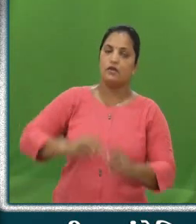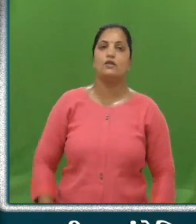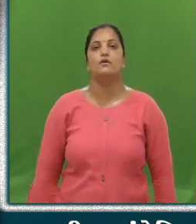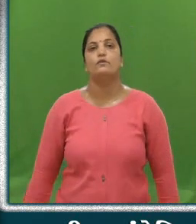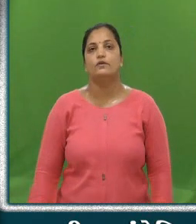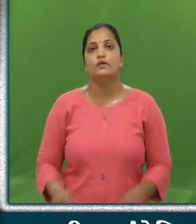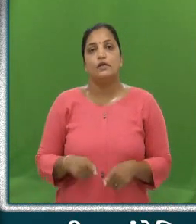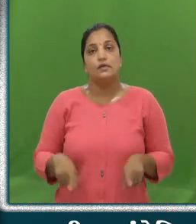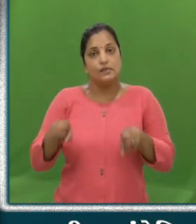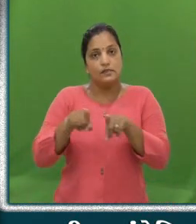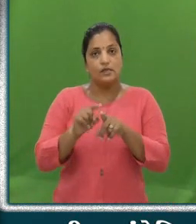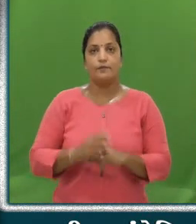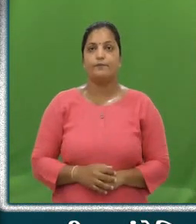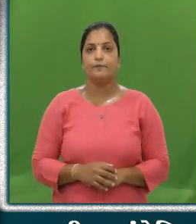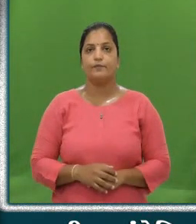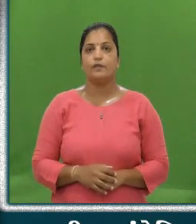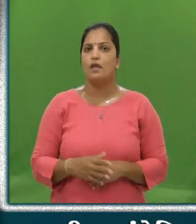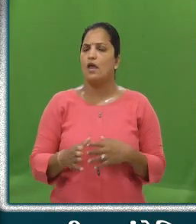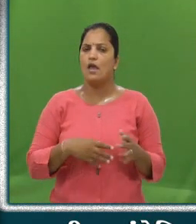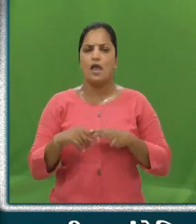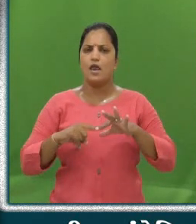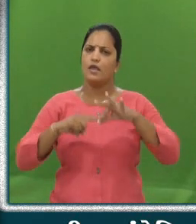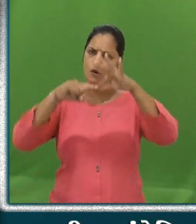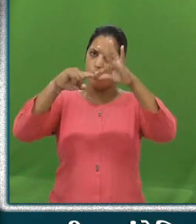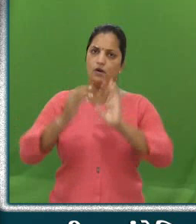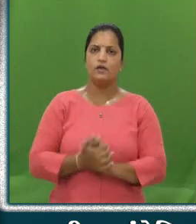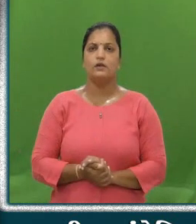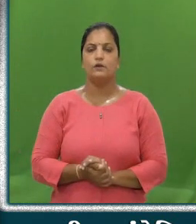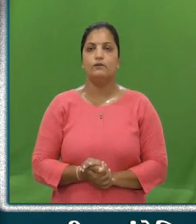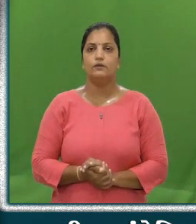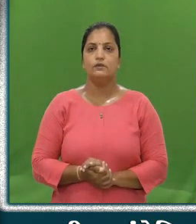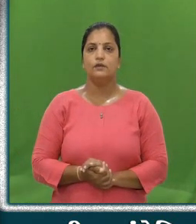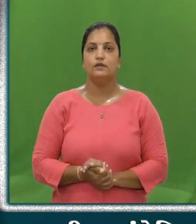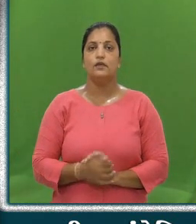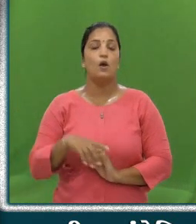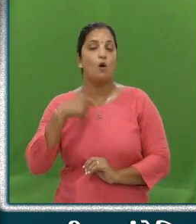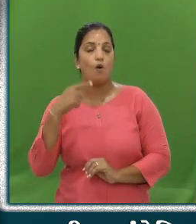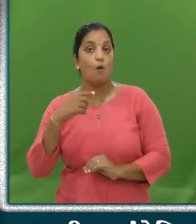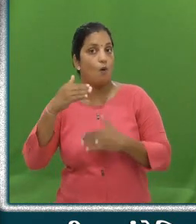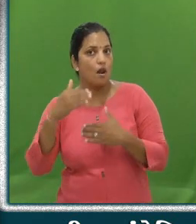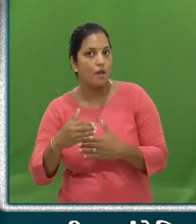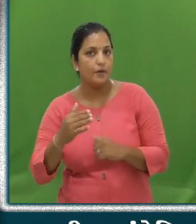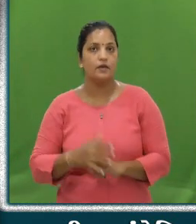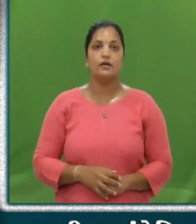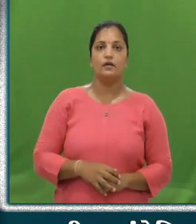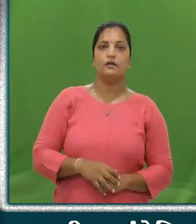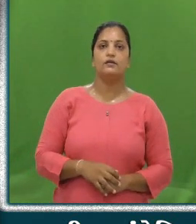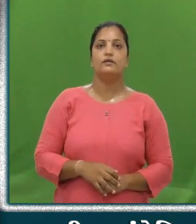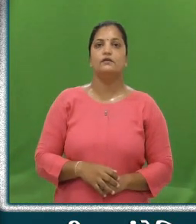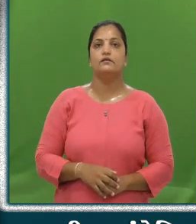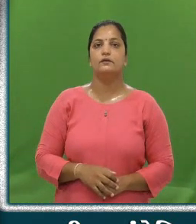છે આમ યાદ રાખજો કે કોઈ પણ લક્ષણો જે છે આ રીતે કોના નિયંત્રણમાં છે તો કોઈ પણ લક્ષણ આ